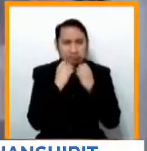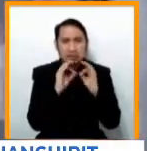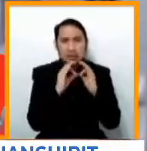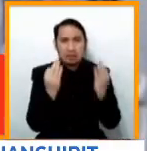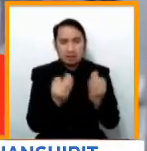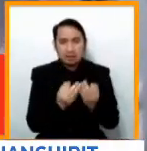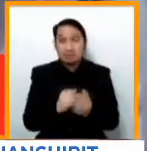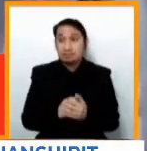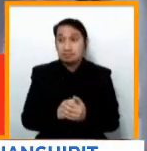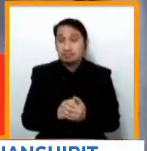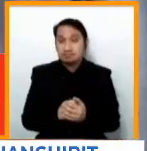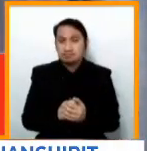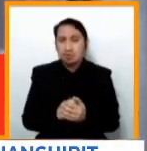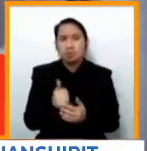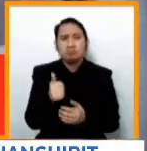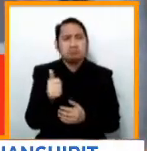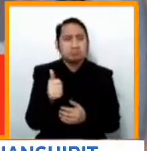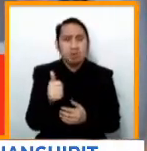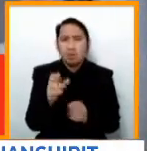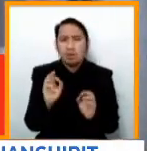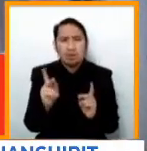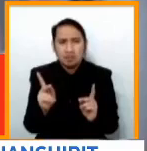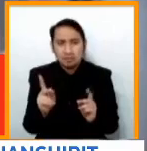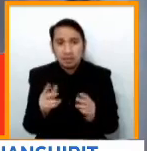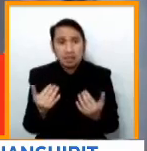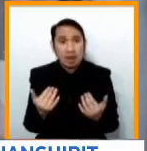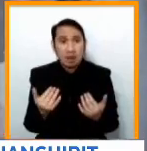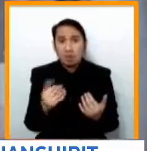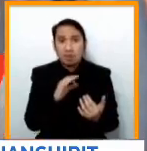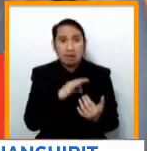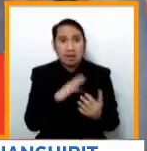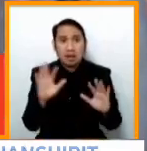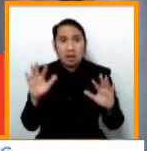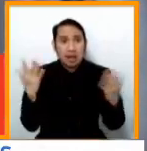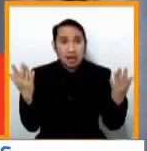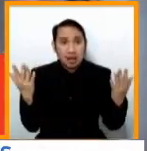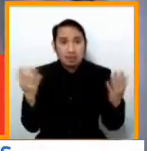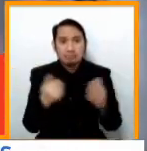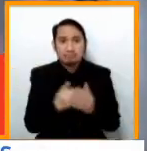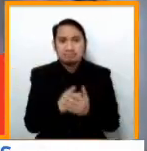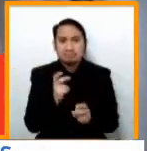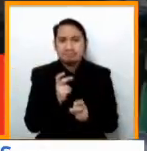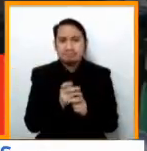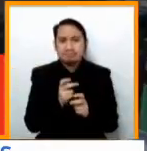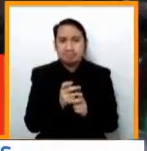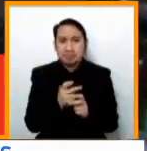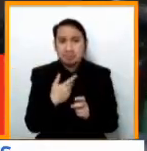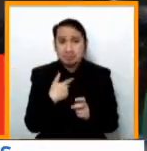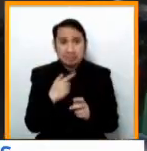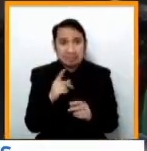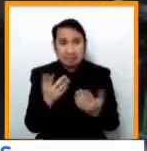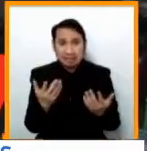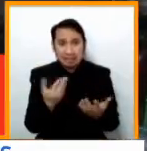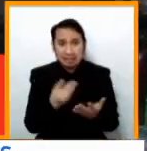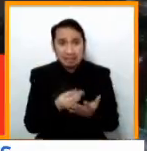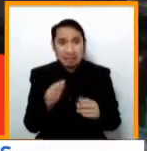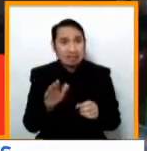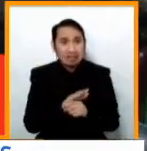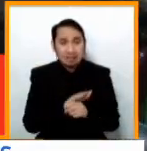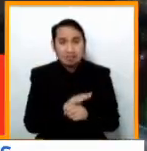kami ganoon sir kasi sa ngayon talagang walang kinikita sir, ang hirap. Hindi kami makaboundary. Maganda sana MECQ